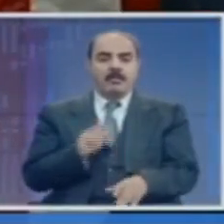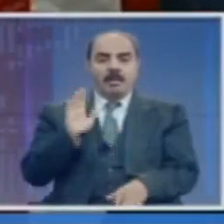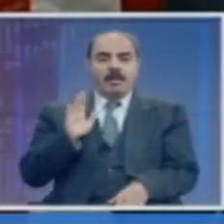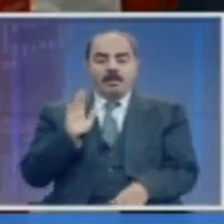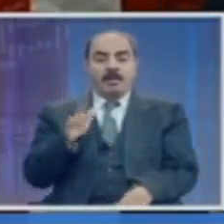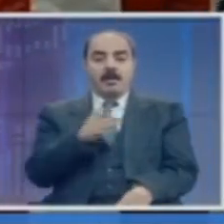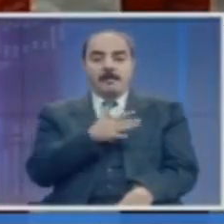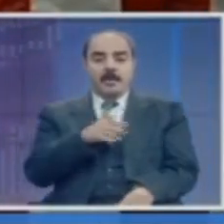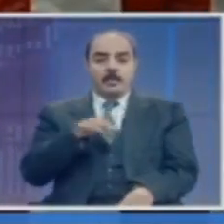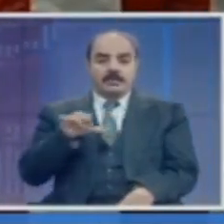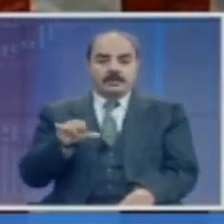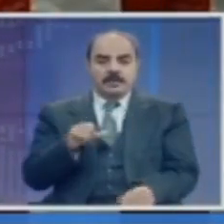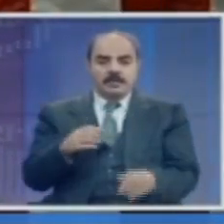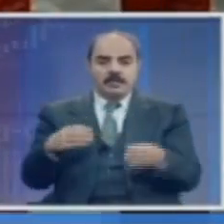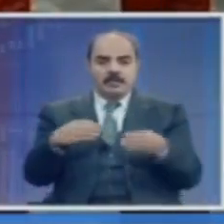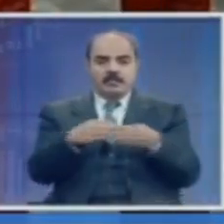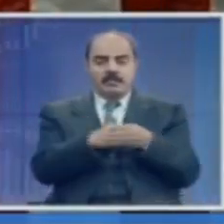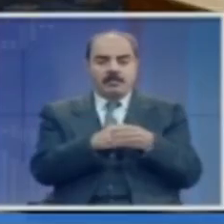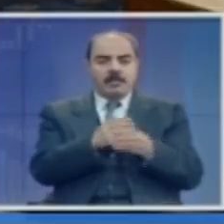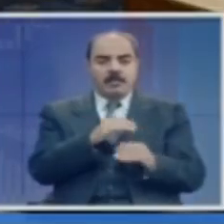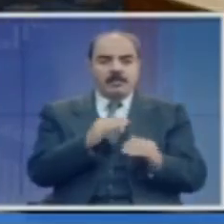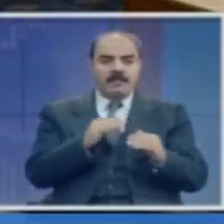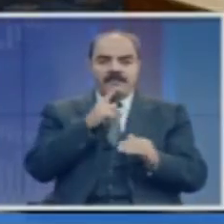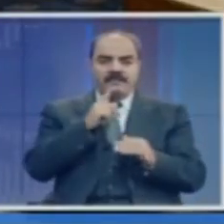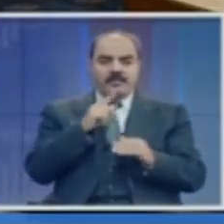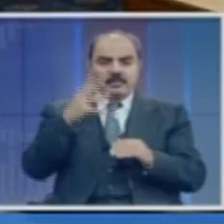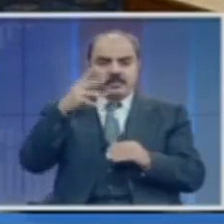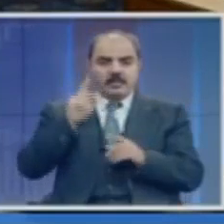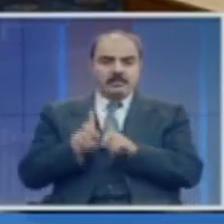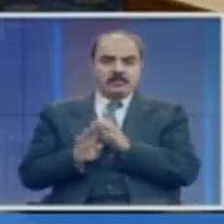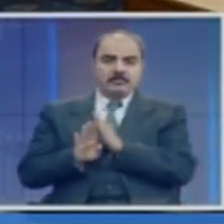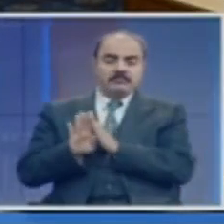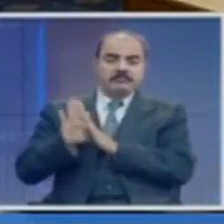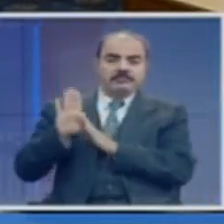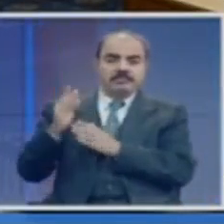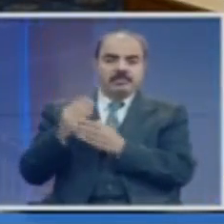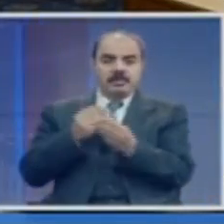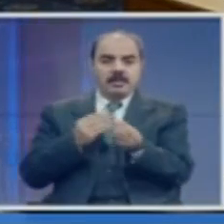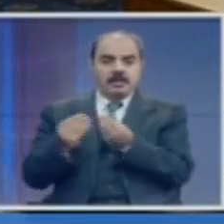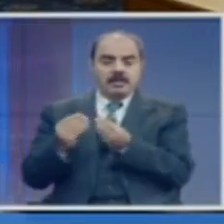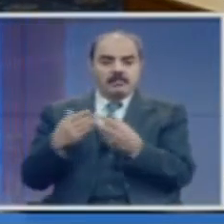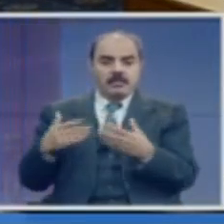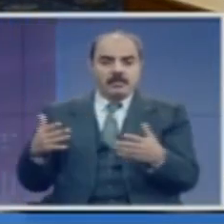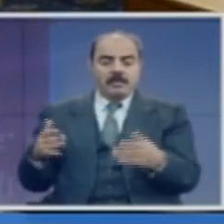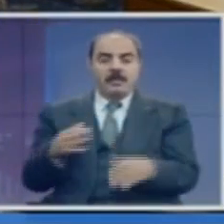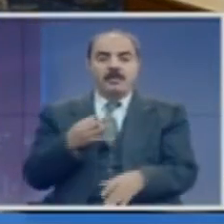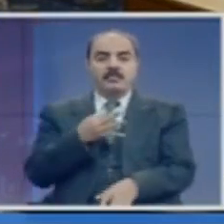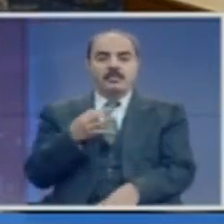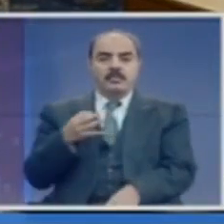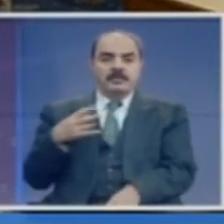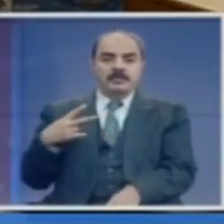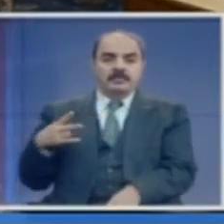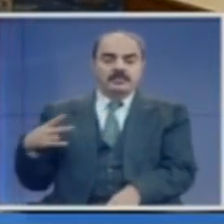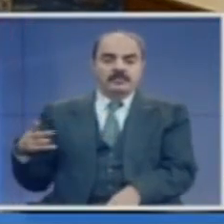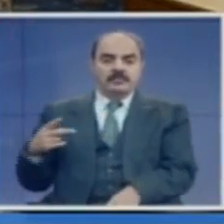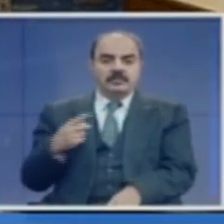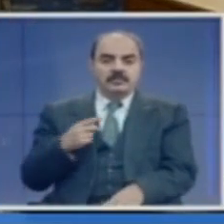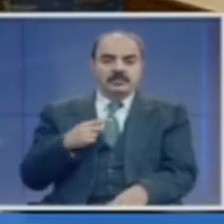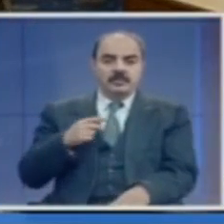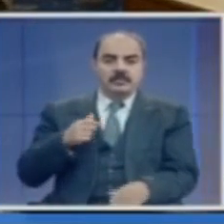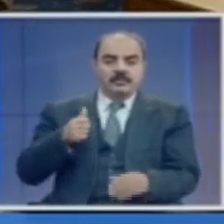740 مليار دولار، وصوت 109 من الجمهوريين بتجاوز فيتو ترامب، وانتهى التصويت بموافقة